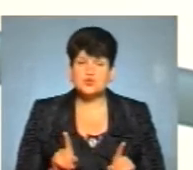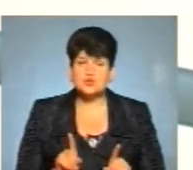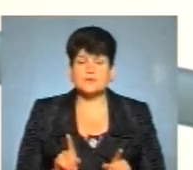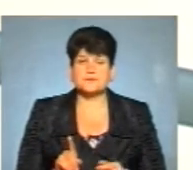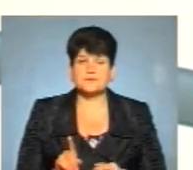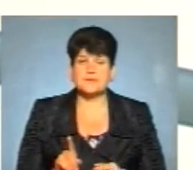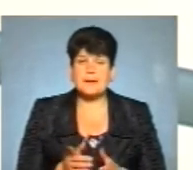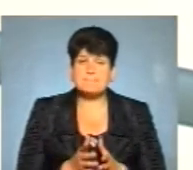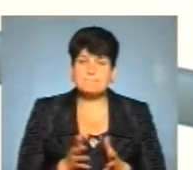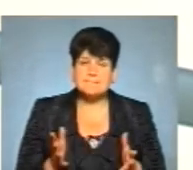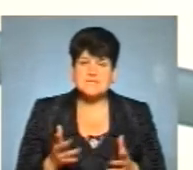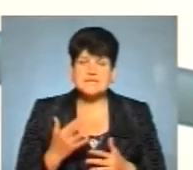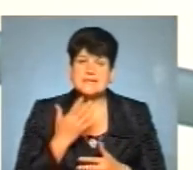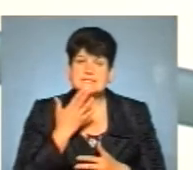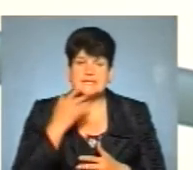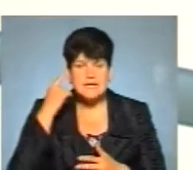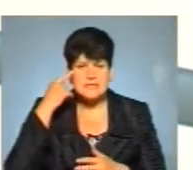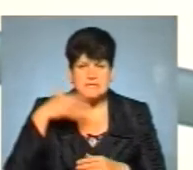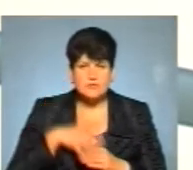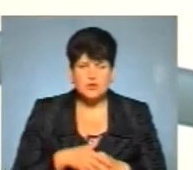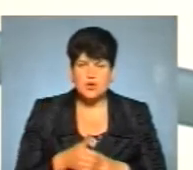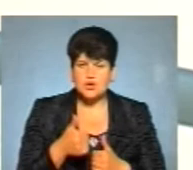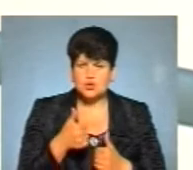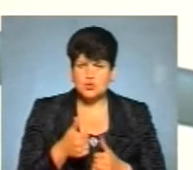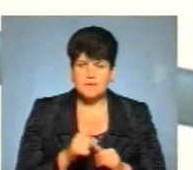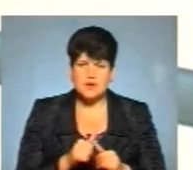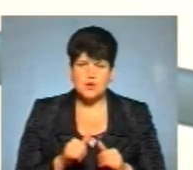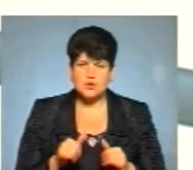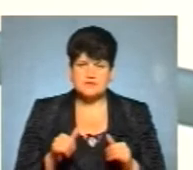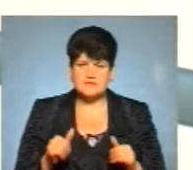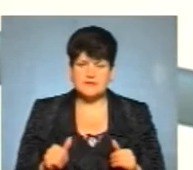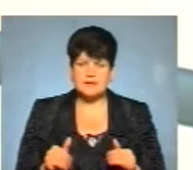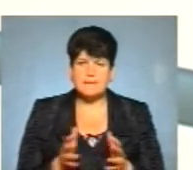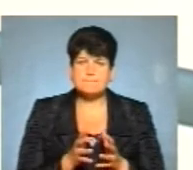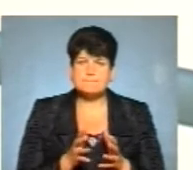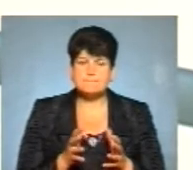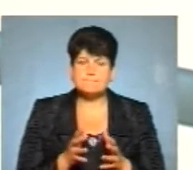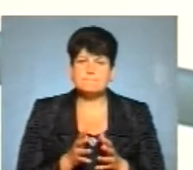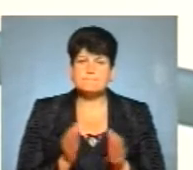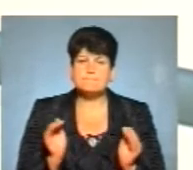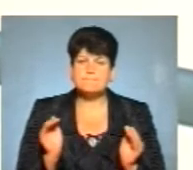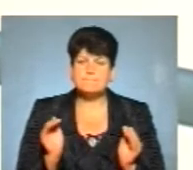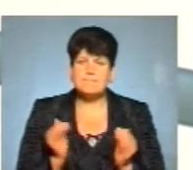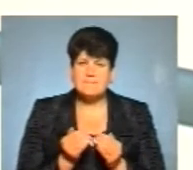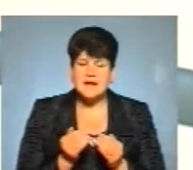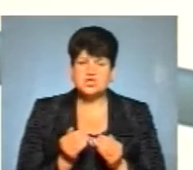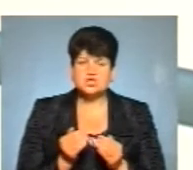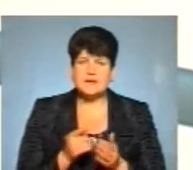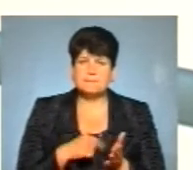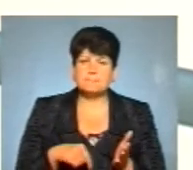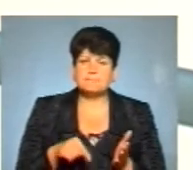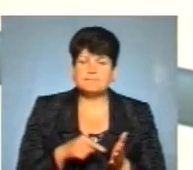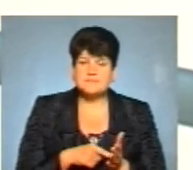мабуть, більше національна свідомість і дуже добре розвинутий, менше урбанізована Західна Україна чи регіон, то, що ми